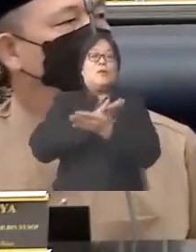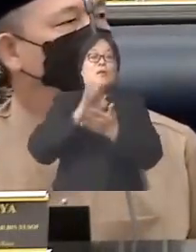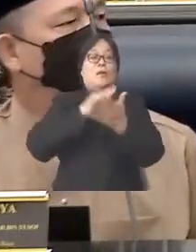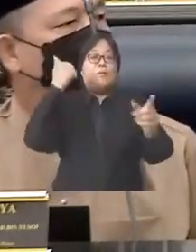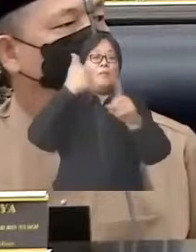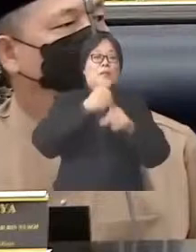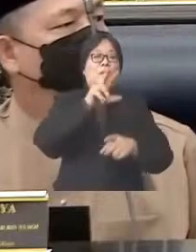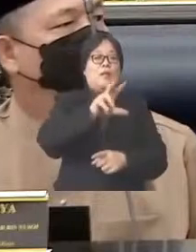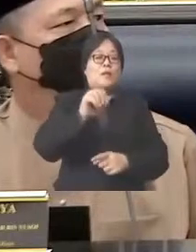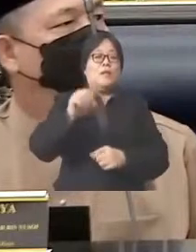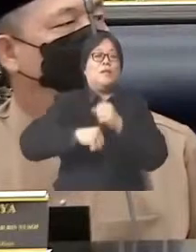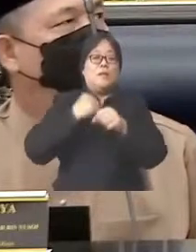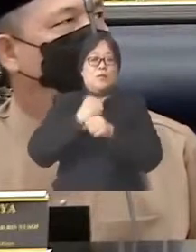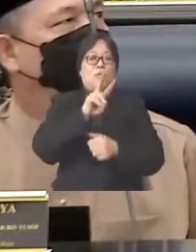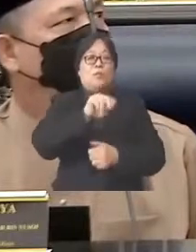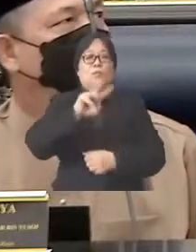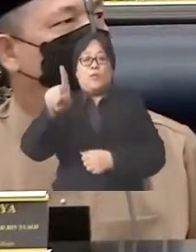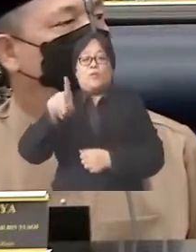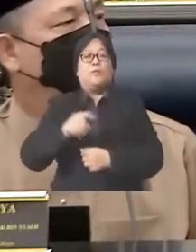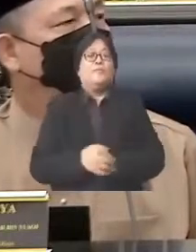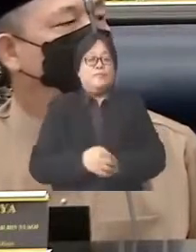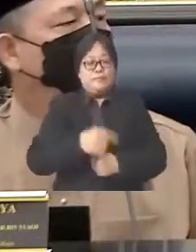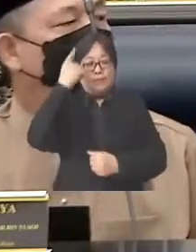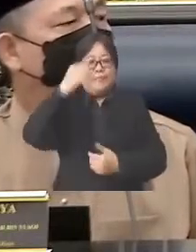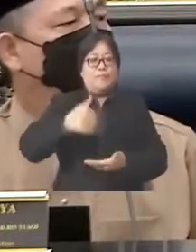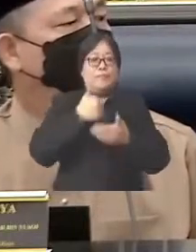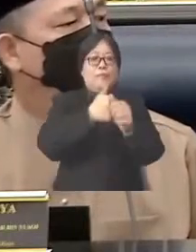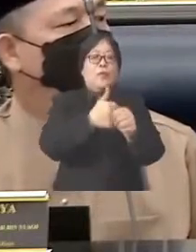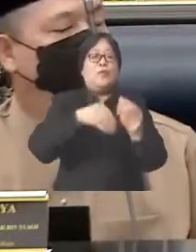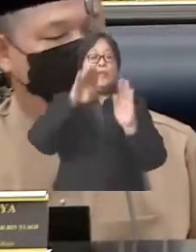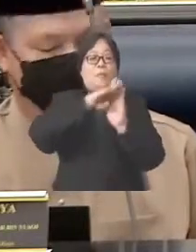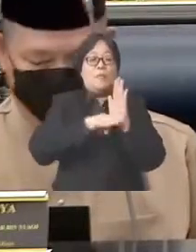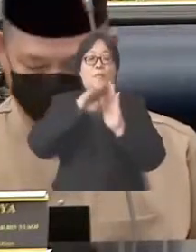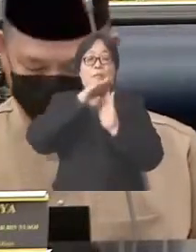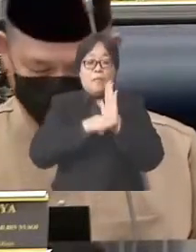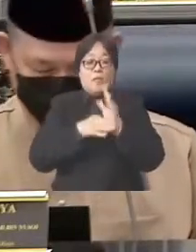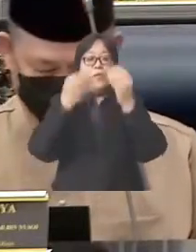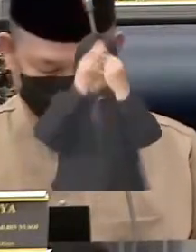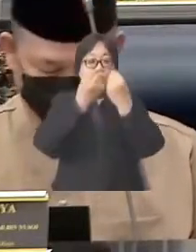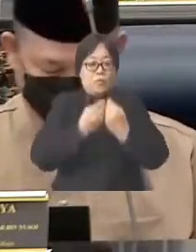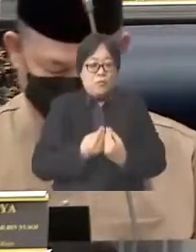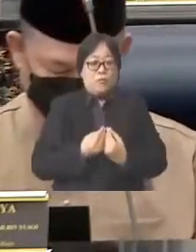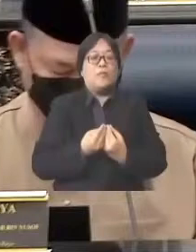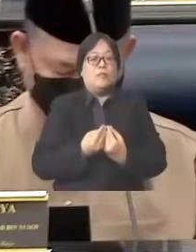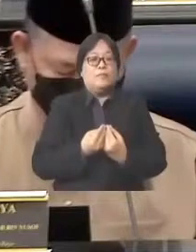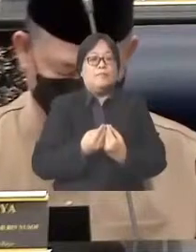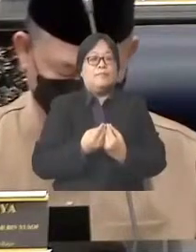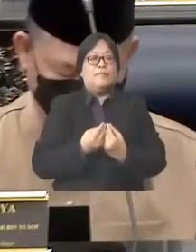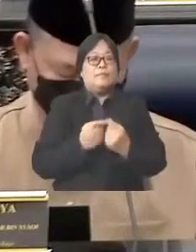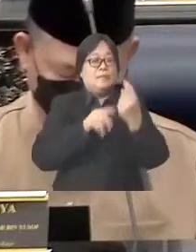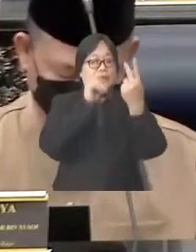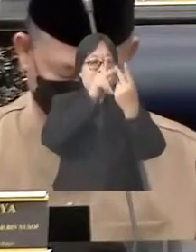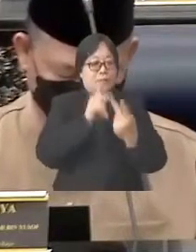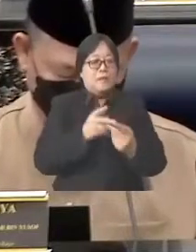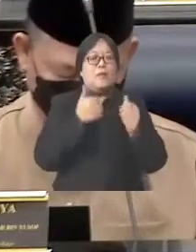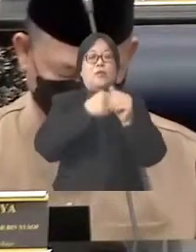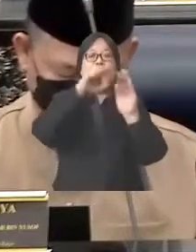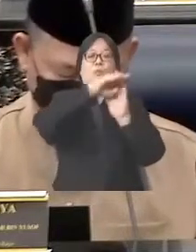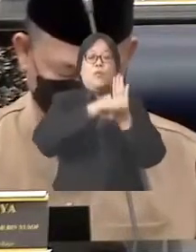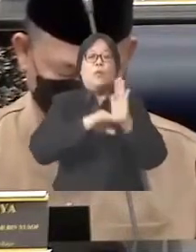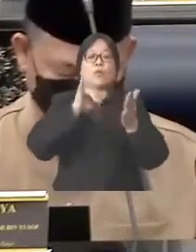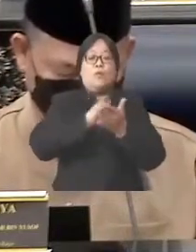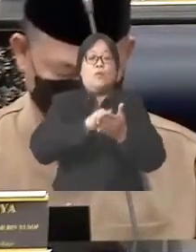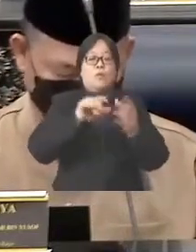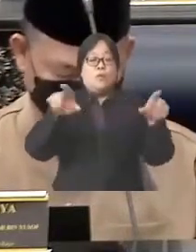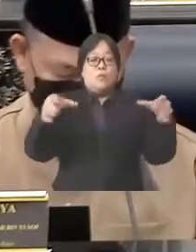kertas perintah 32 tahun 2001 adalah di untuk kan dibawa maksud-maksud yang berkenaan jumlah-jumlah yang bertentangan dengan butiran